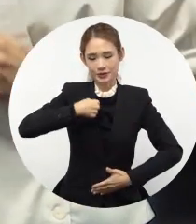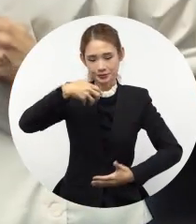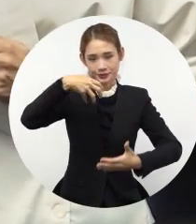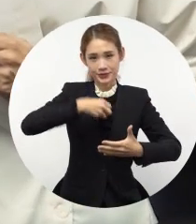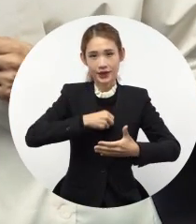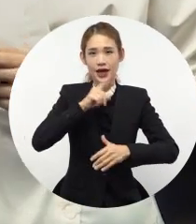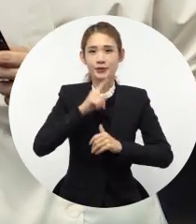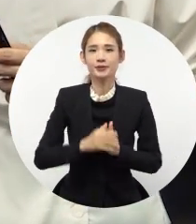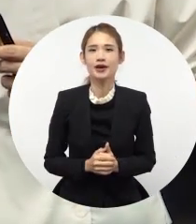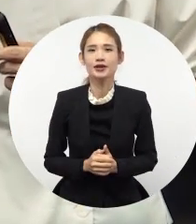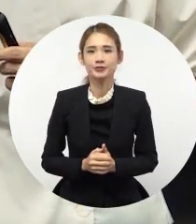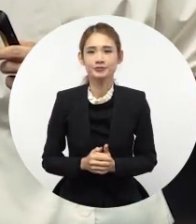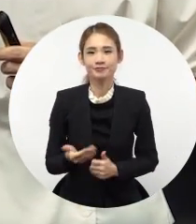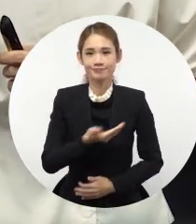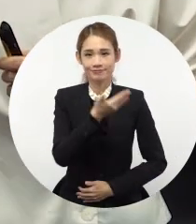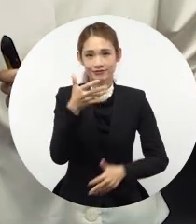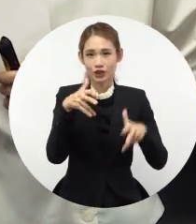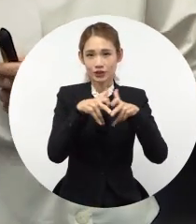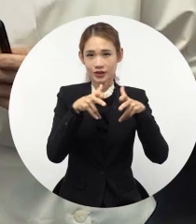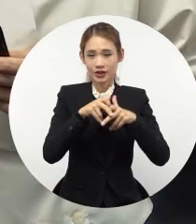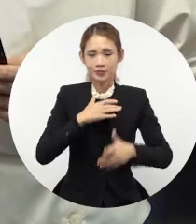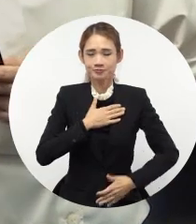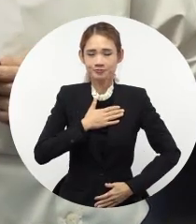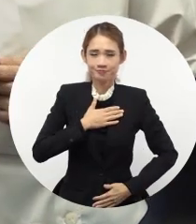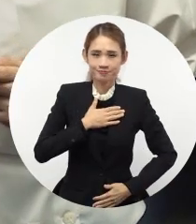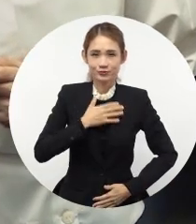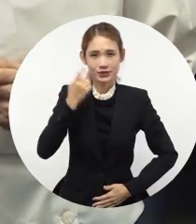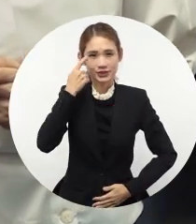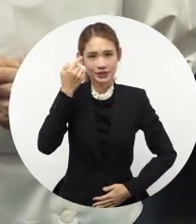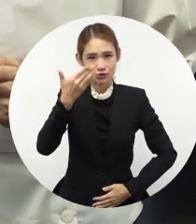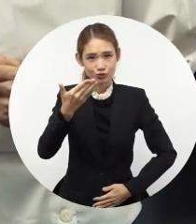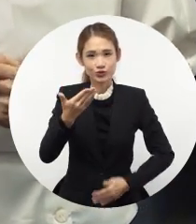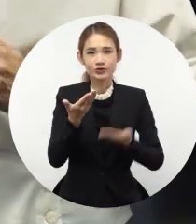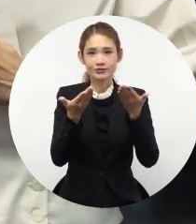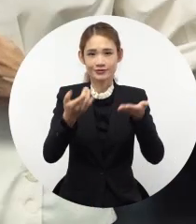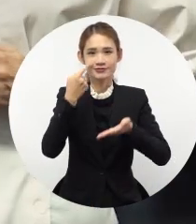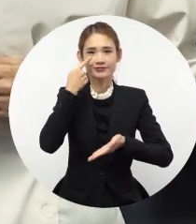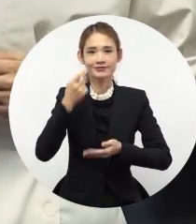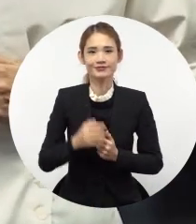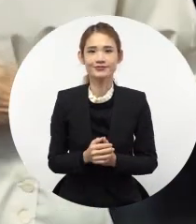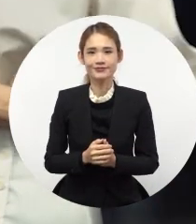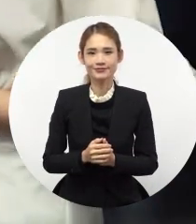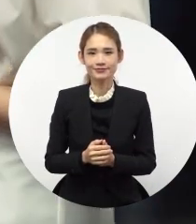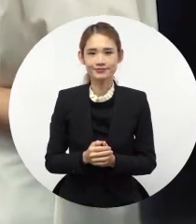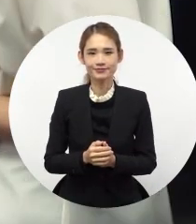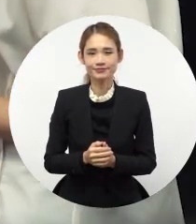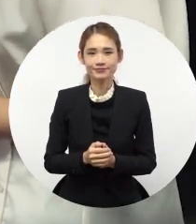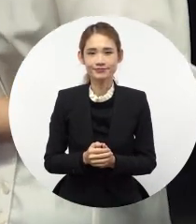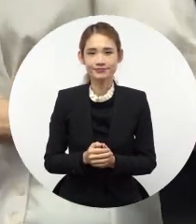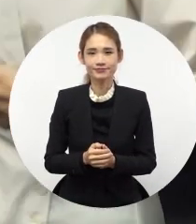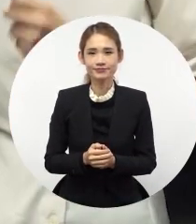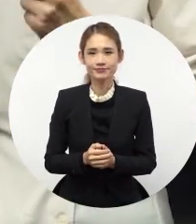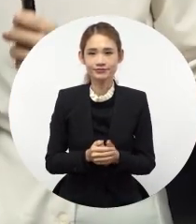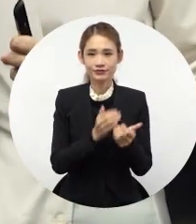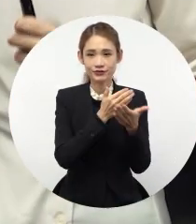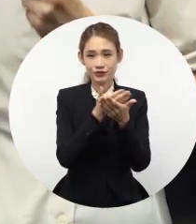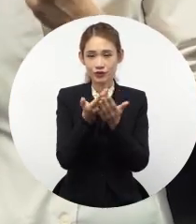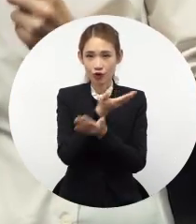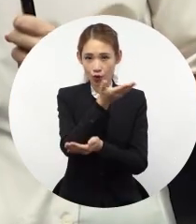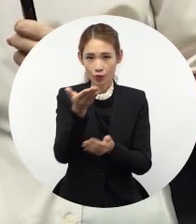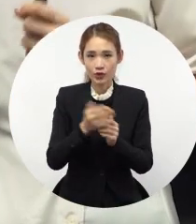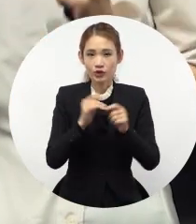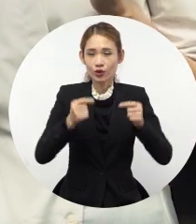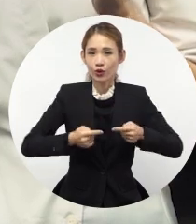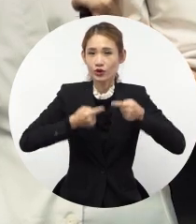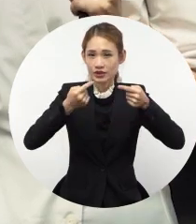말합니다. 자, 여러분의 장애 감수성 질문으로 한번 드려볼게요. 네, 여러분이